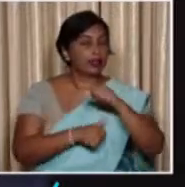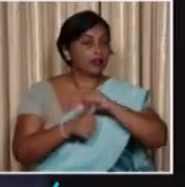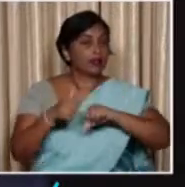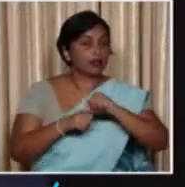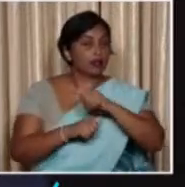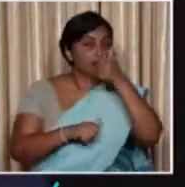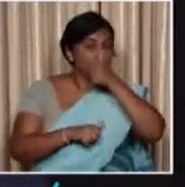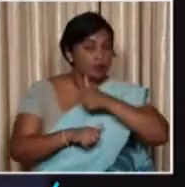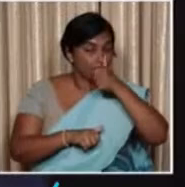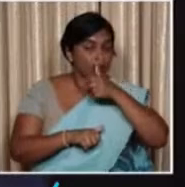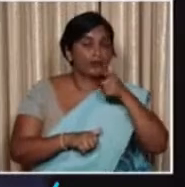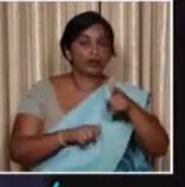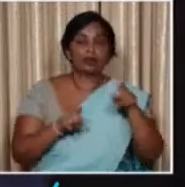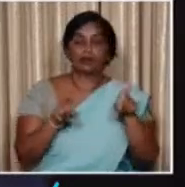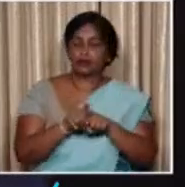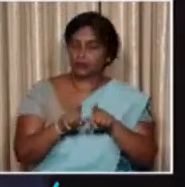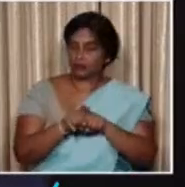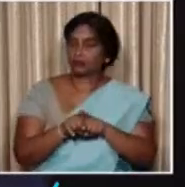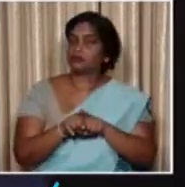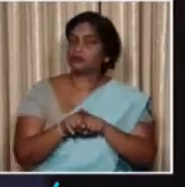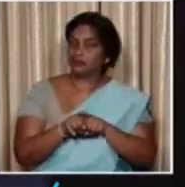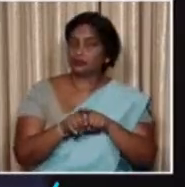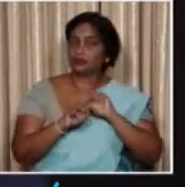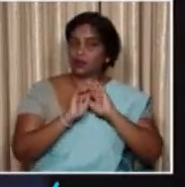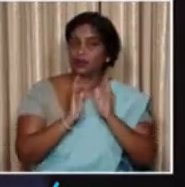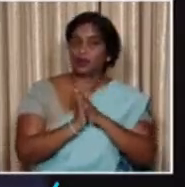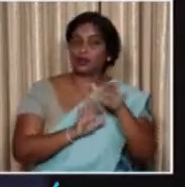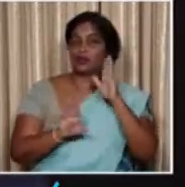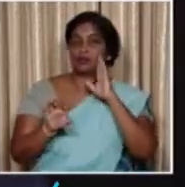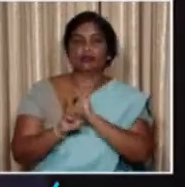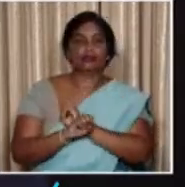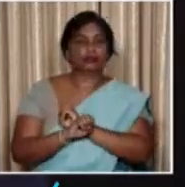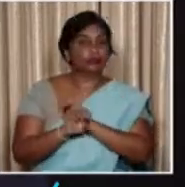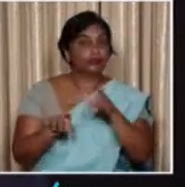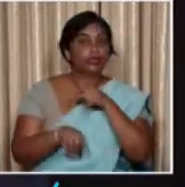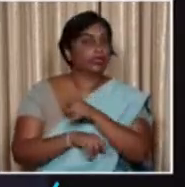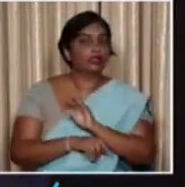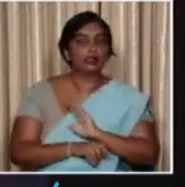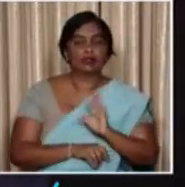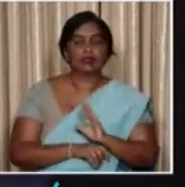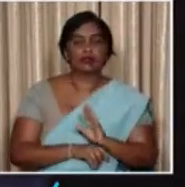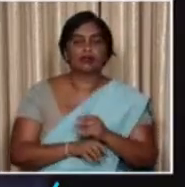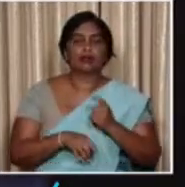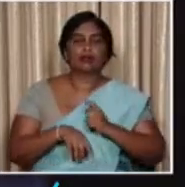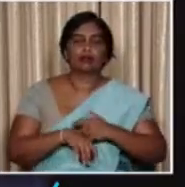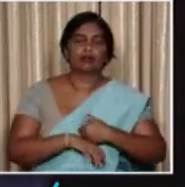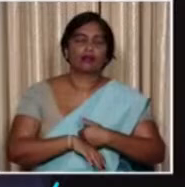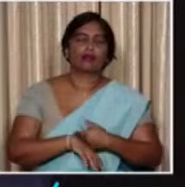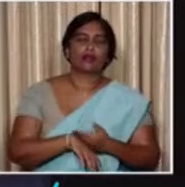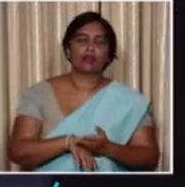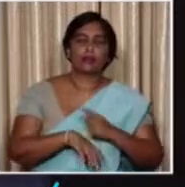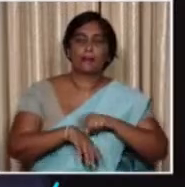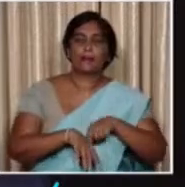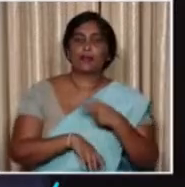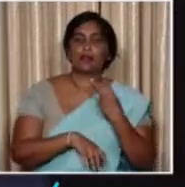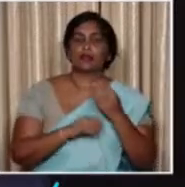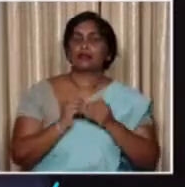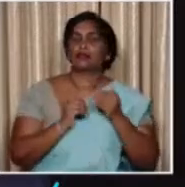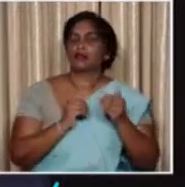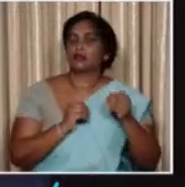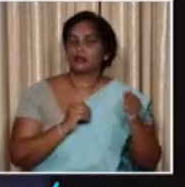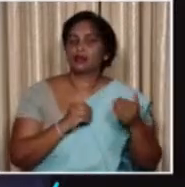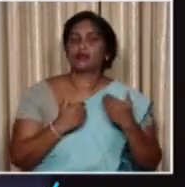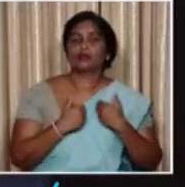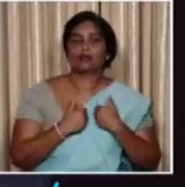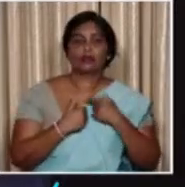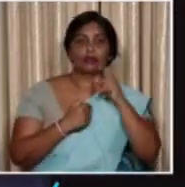කළා තියෙන හොරකම් මංකොල්ල ටික මේ සමාජයේ හෙළි දක්වන එක නෙමෙයි කාලය නාස්ති කරලා පැය දෙක අරගෙන යන එක උනේ